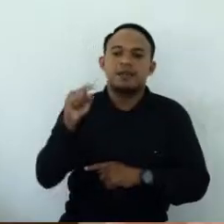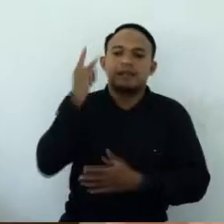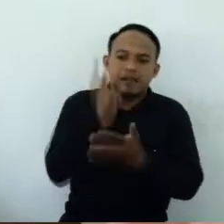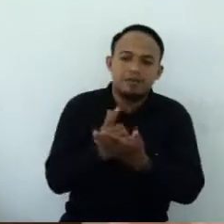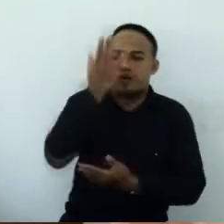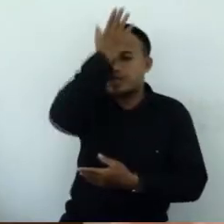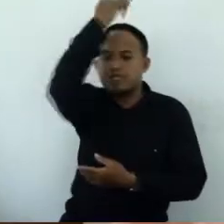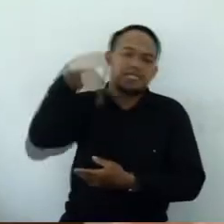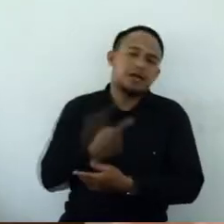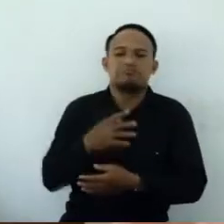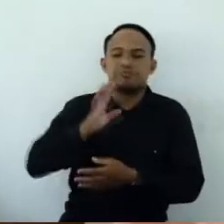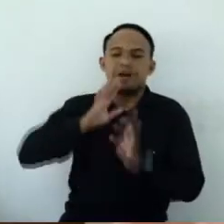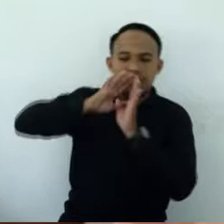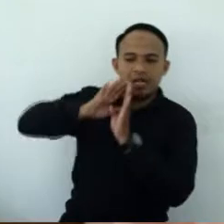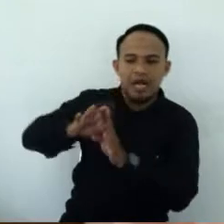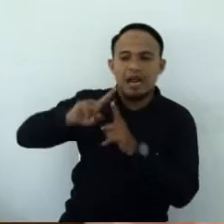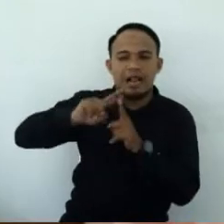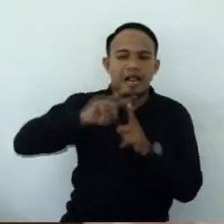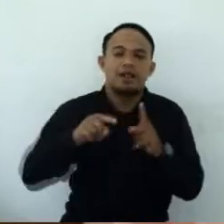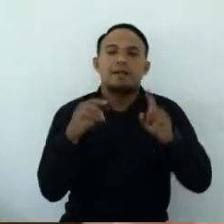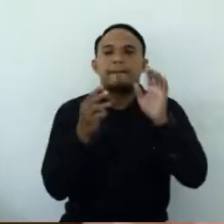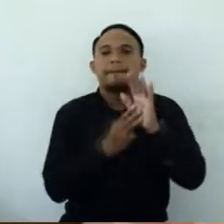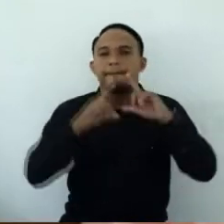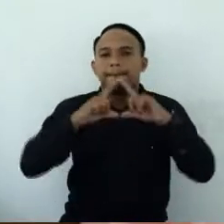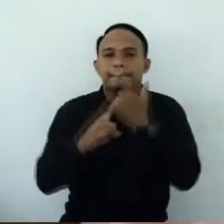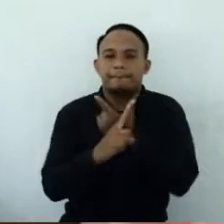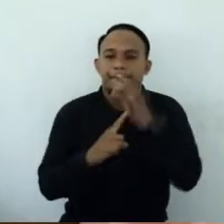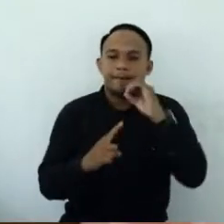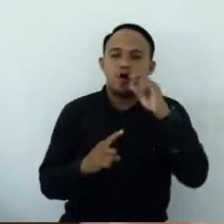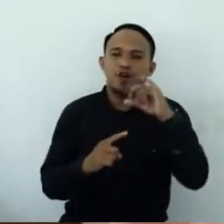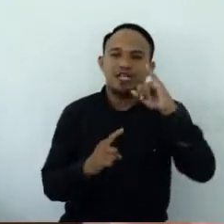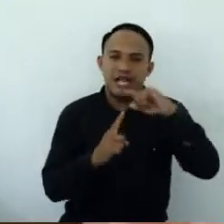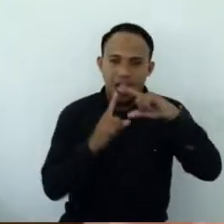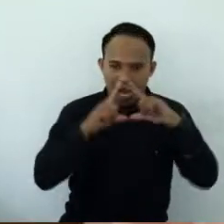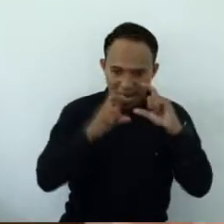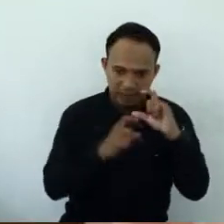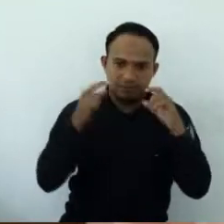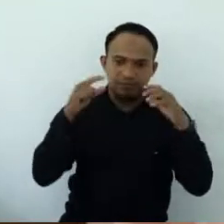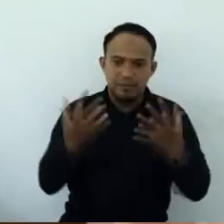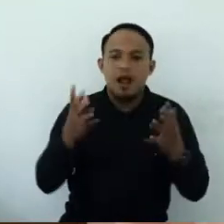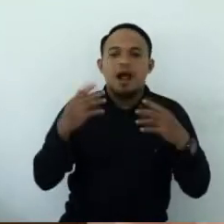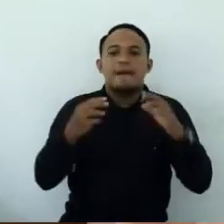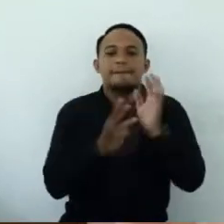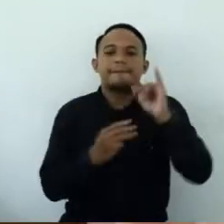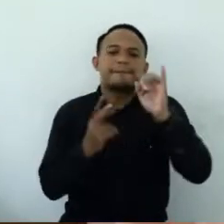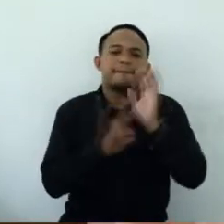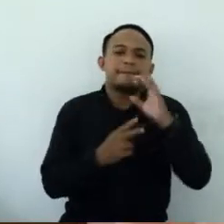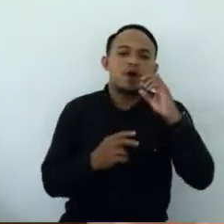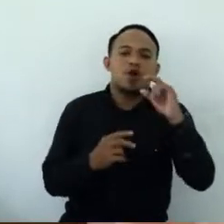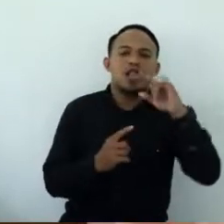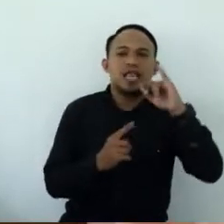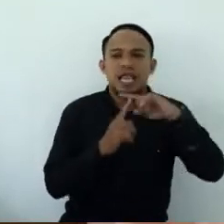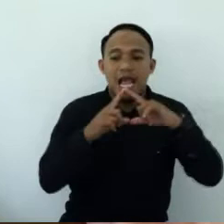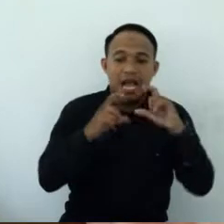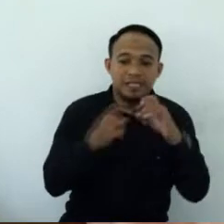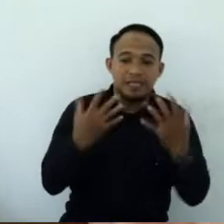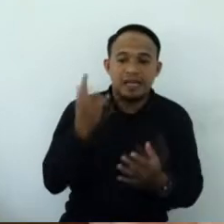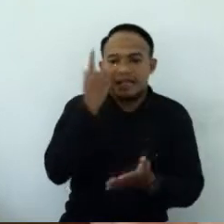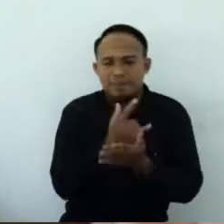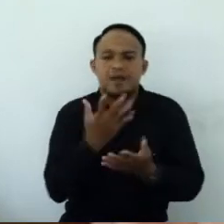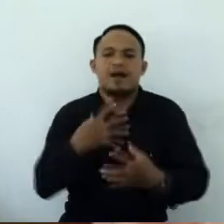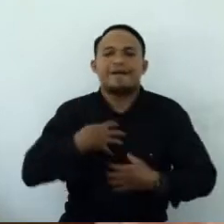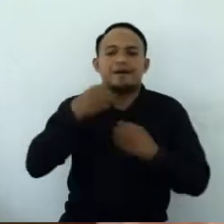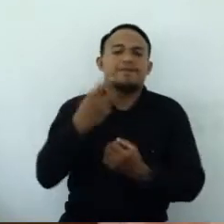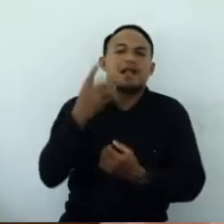tetapi hidrokarbon ini dan tidak mengenal mayoritas minoritas tetapi yang kita